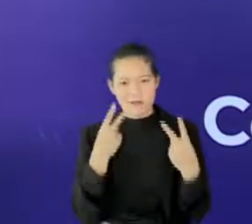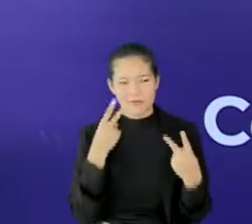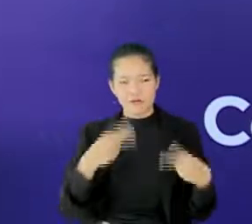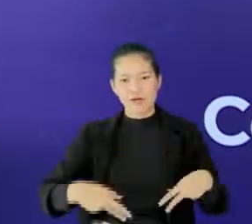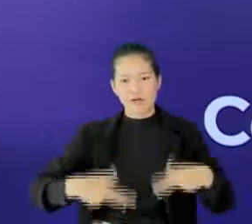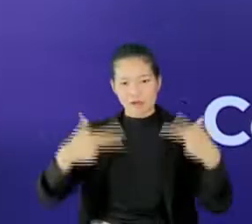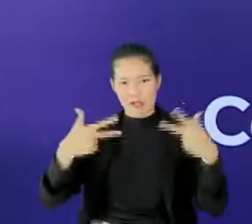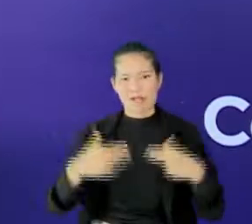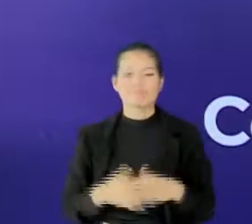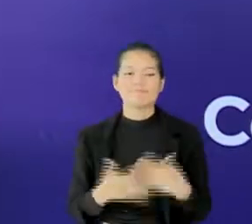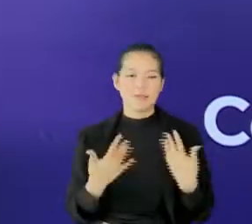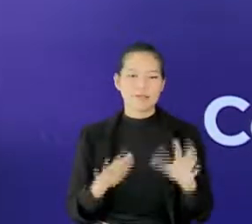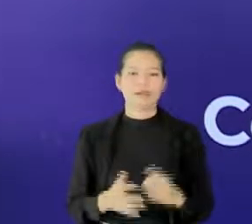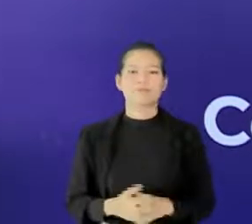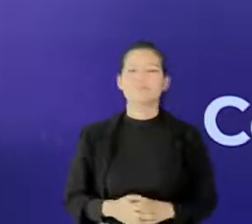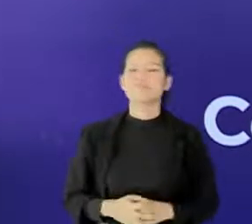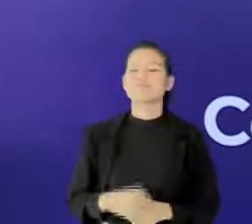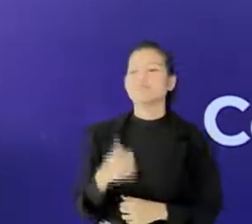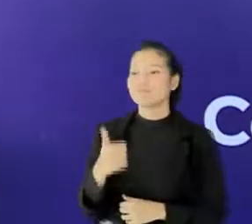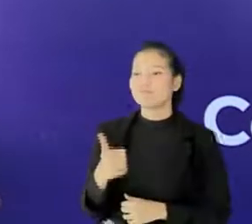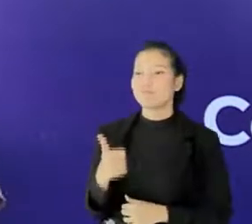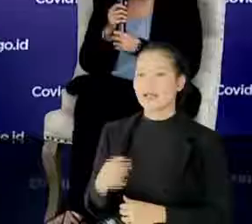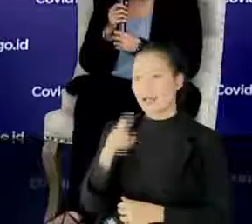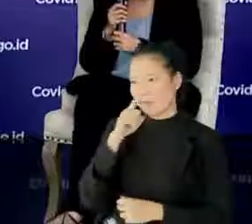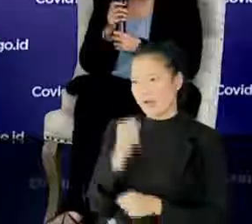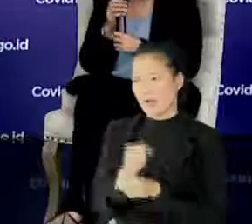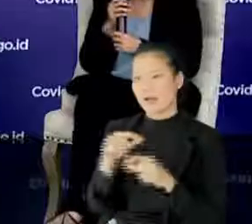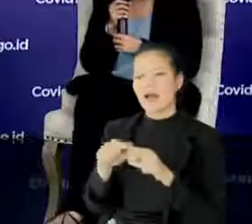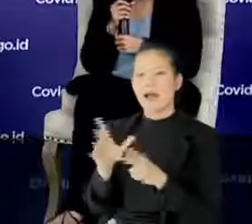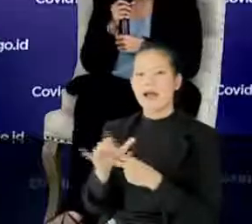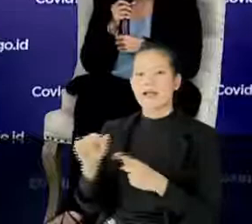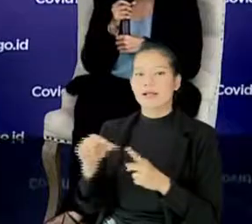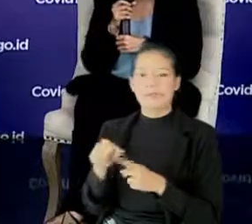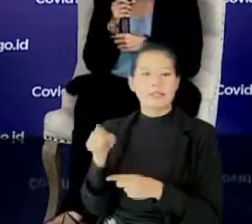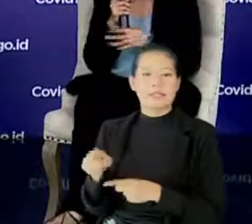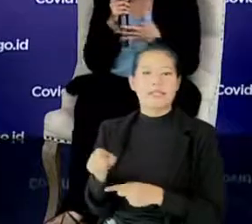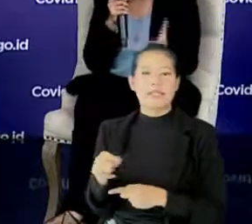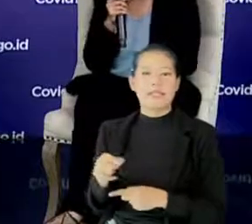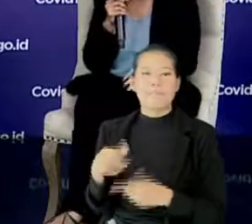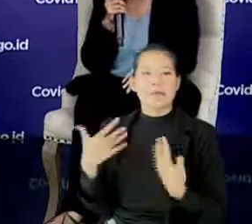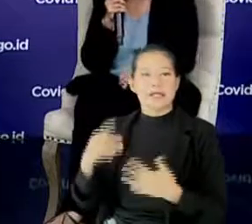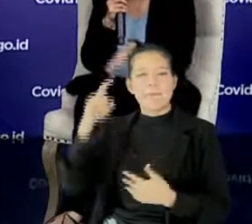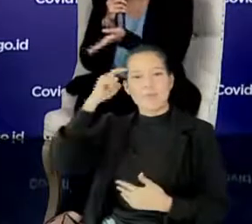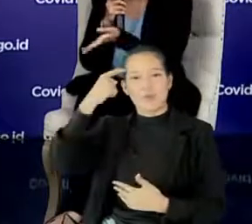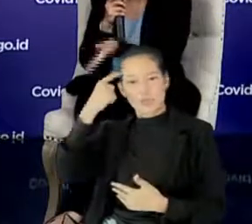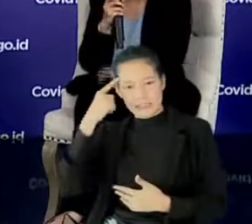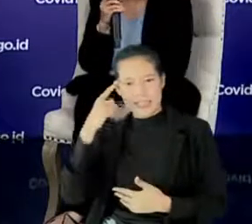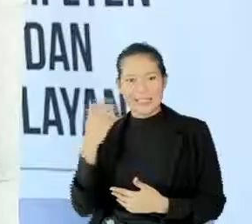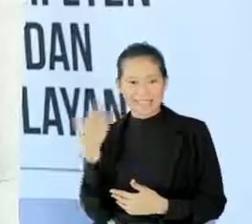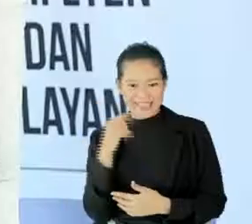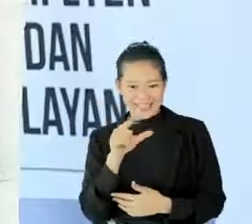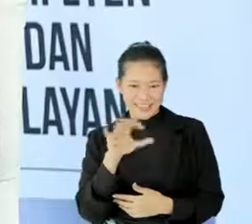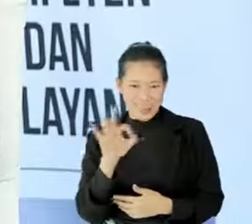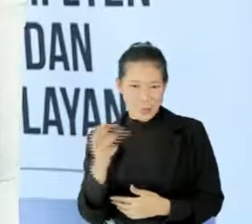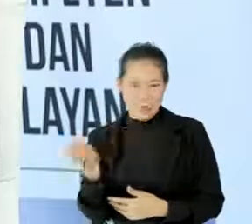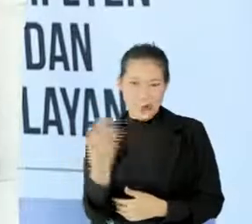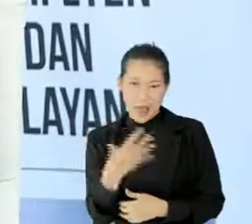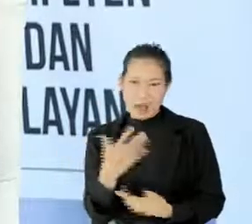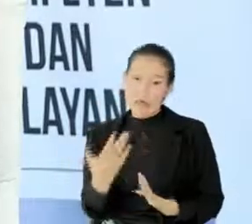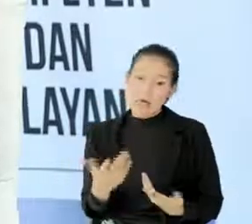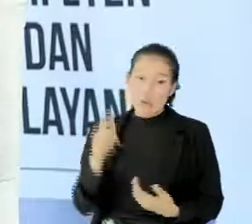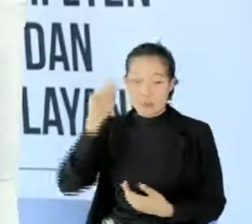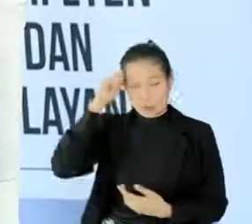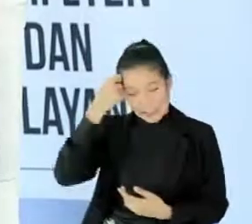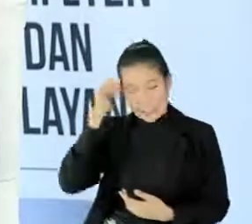virtual. Itu saja Mbak yang saya sampaikan. Baik, terima kasih. Pak Ganipia, ini menjadi salah satu kepedulian juga tadi kata Mas Lilo, meskipun